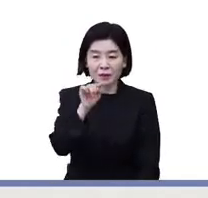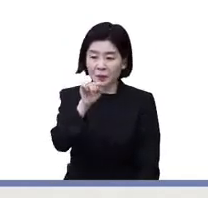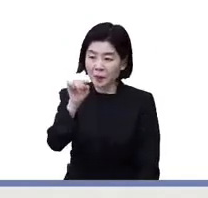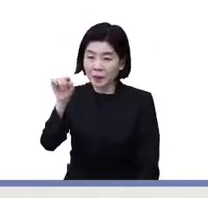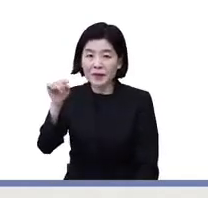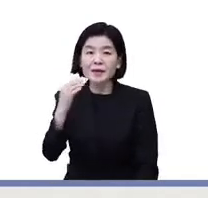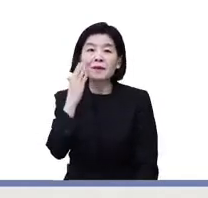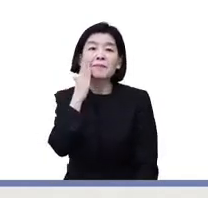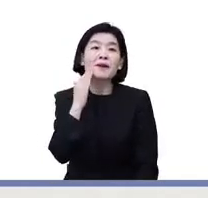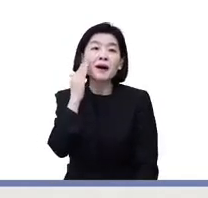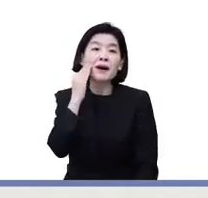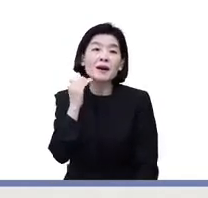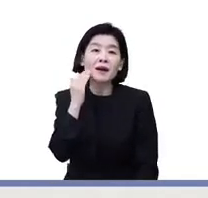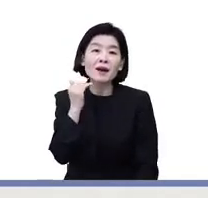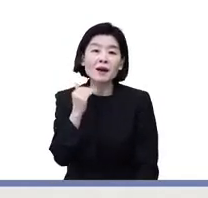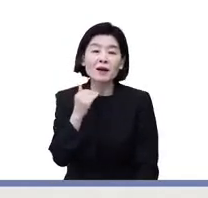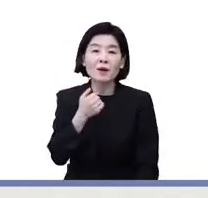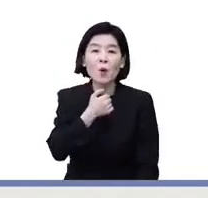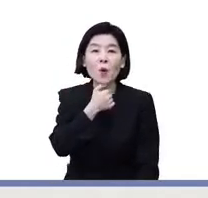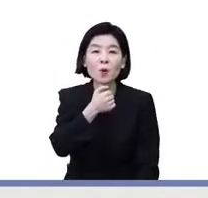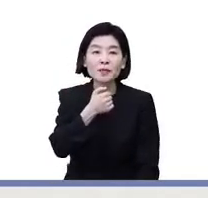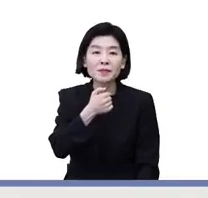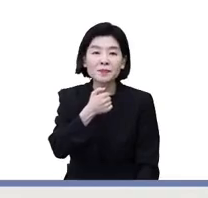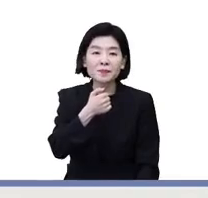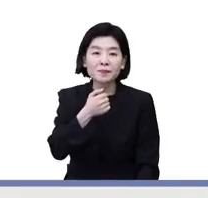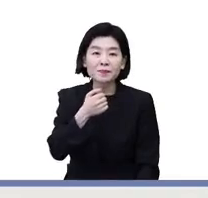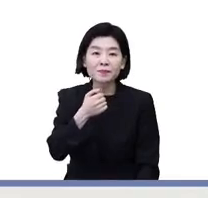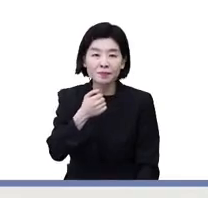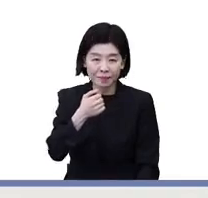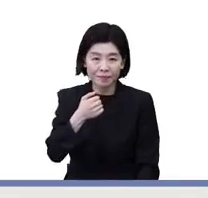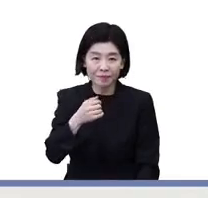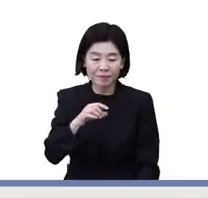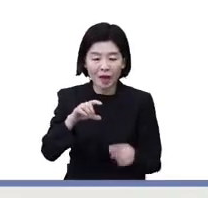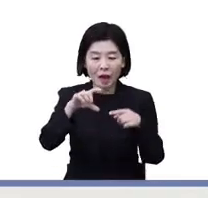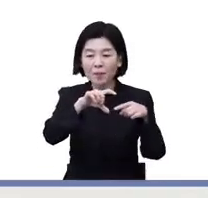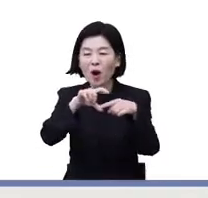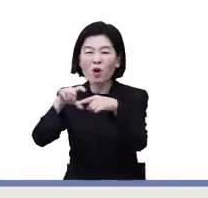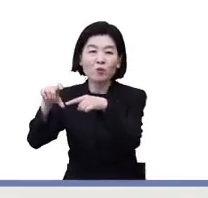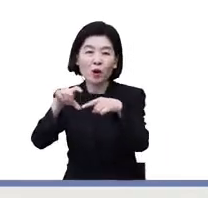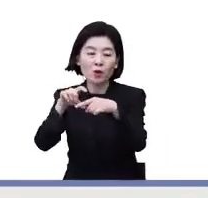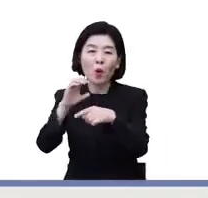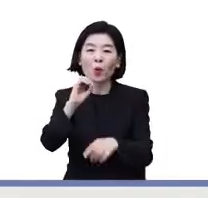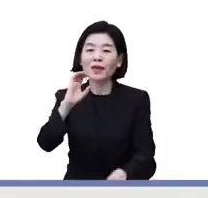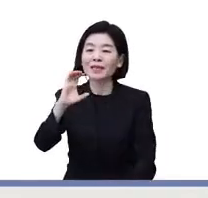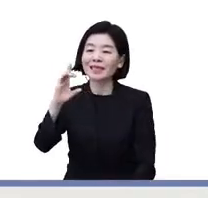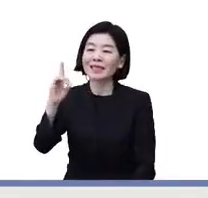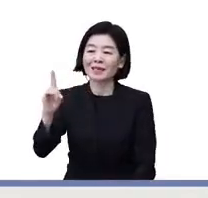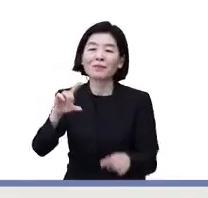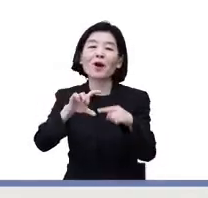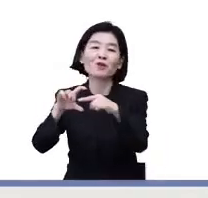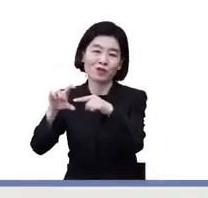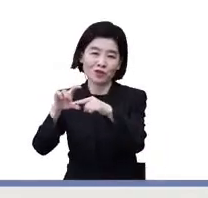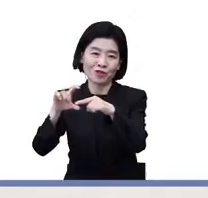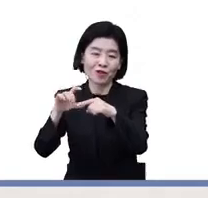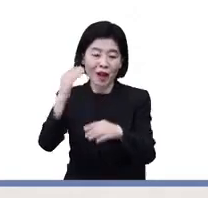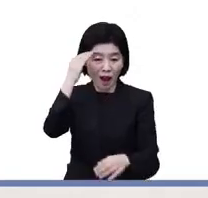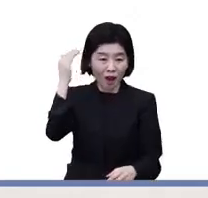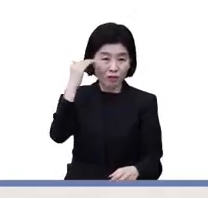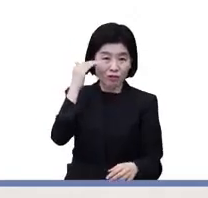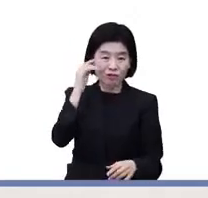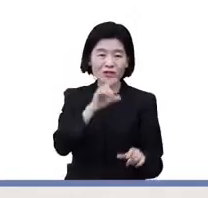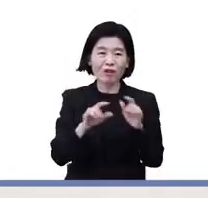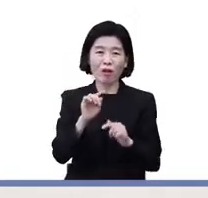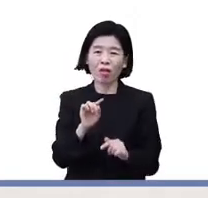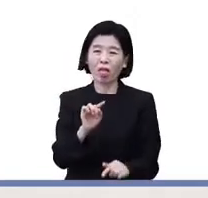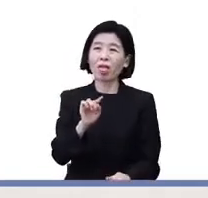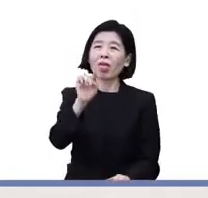보시면은 파란색은 OECD 평균이고 분홍색은 우리나라거든요. 그래프의 거의 꼭대기입니다. 뭐 1위나 이제 다름없는